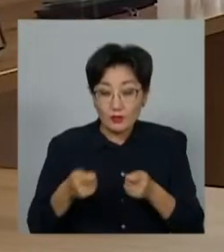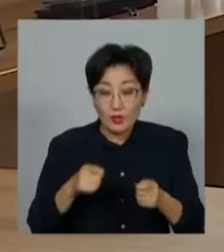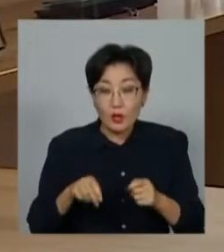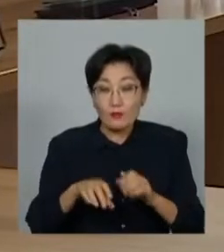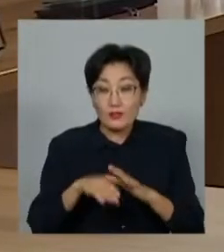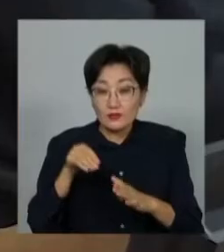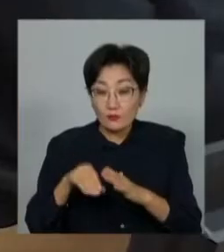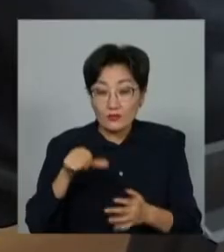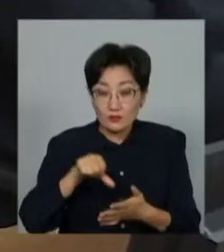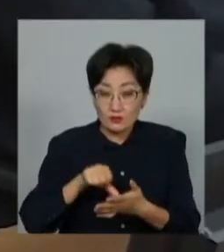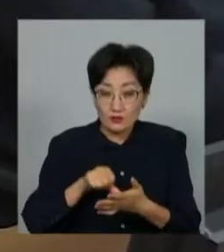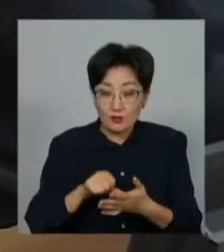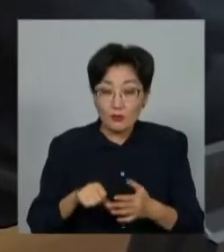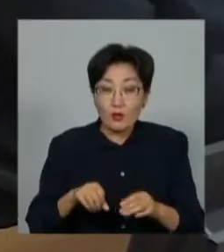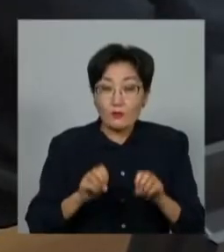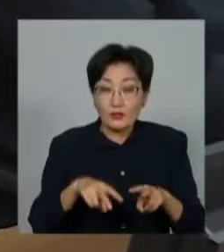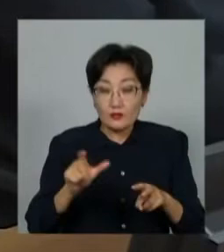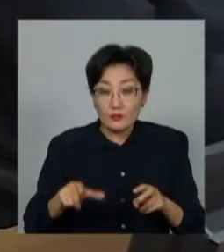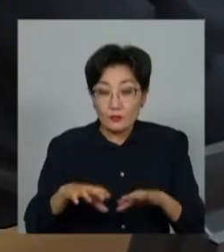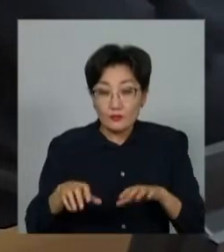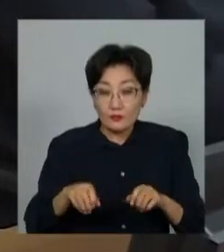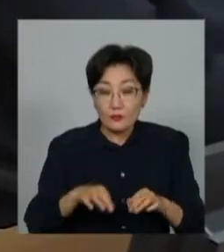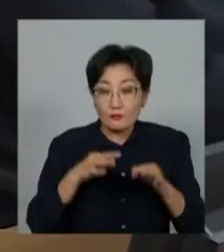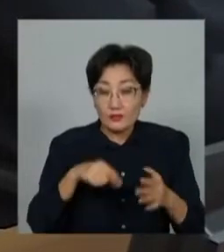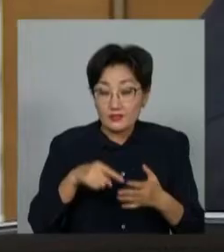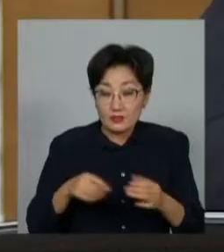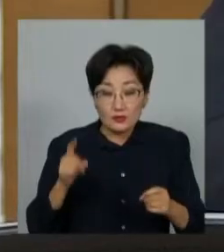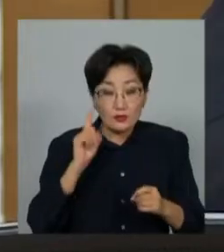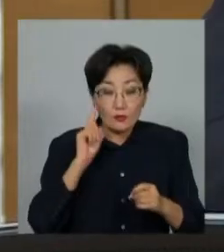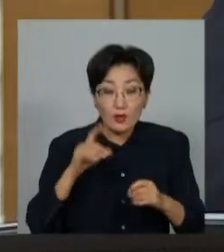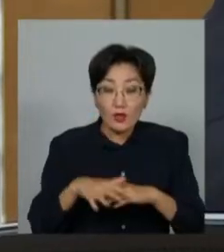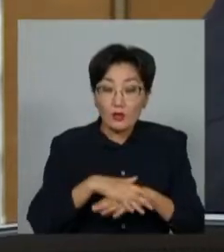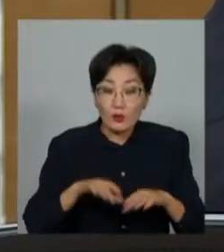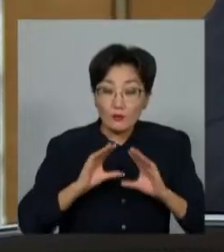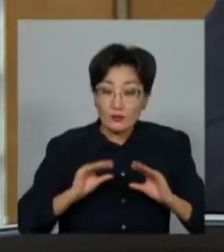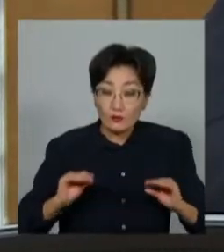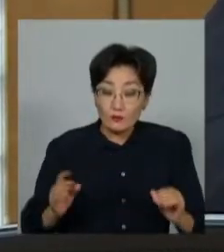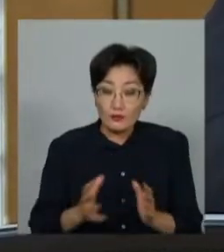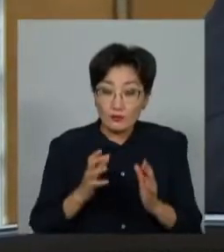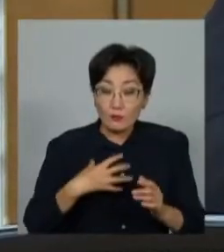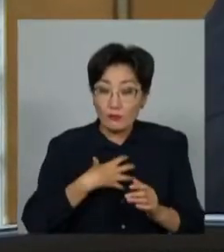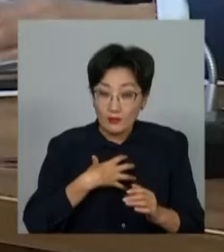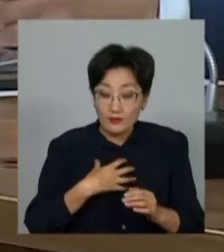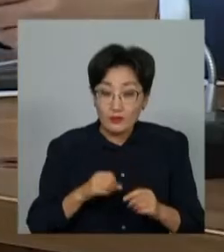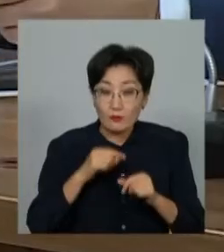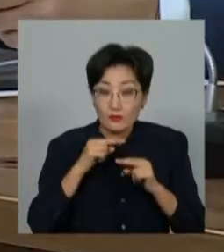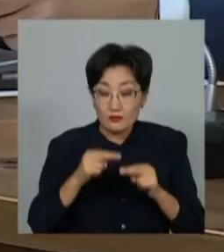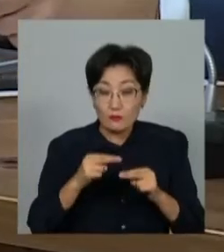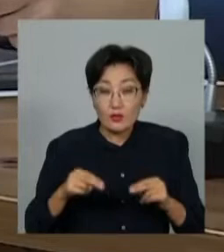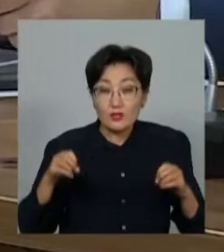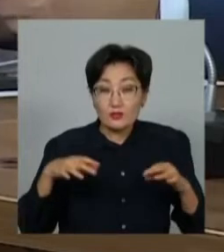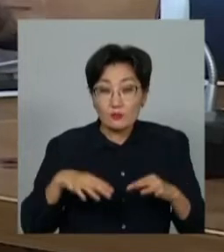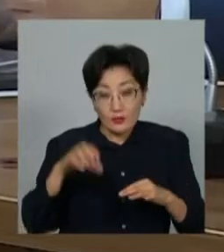мәслихат депутаттары қатысты. Сарапшылар президент көтерген мәселелерді тыңдап, қоғам тыныштығын сақтау маңызды екеніне тағы назар аударды. Жиналған